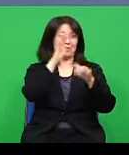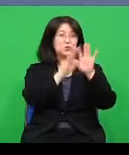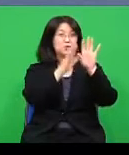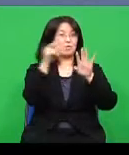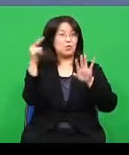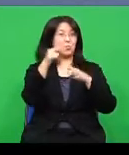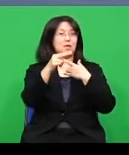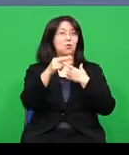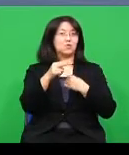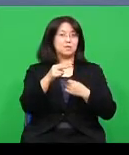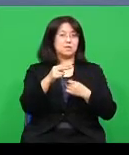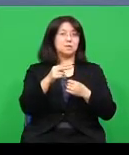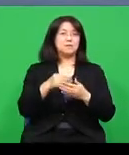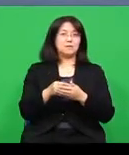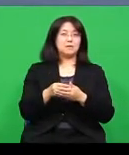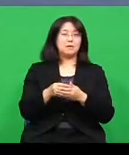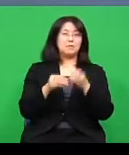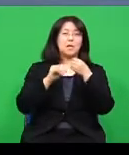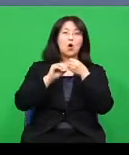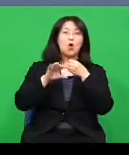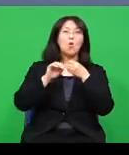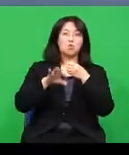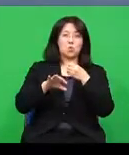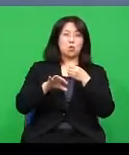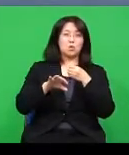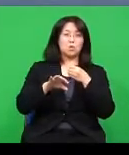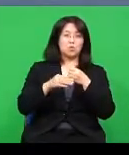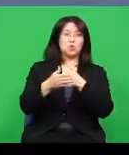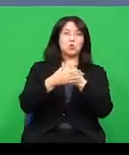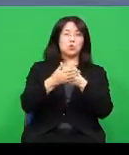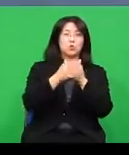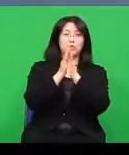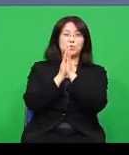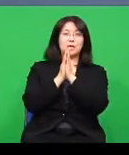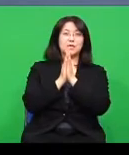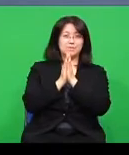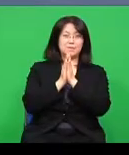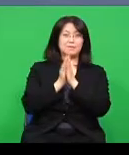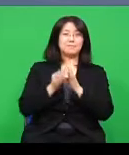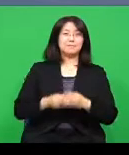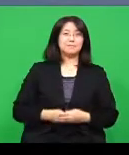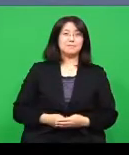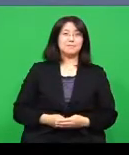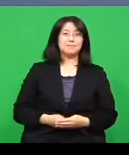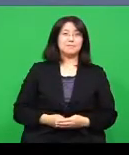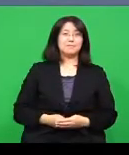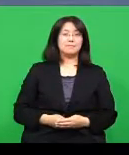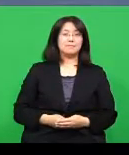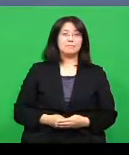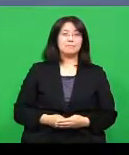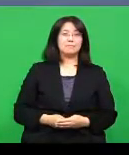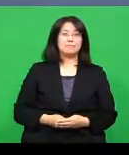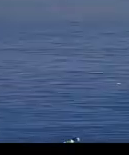朝の山関の晴れ姿を見ていただきたいんで、また報道の面ではまたご協力お願いできたらなと思います。